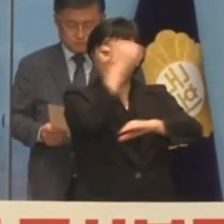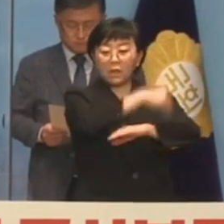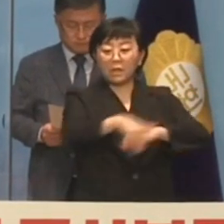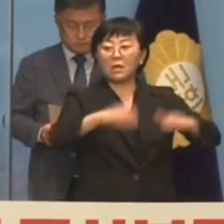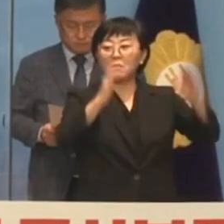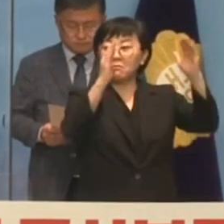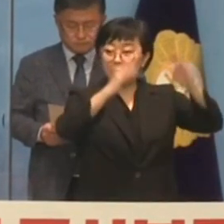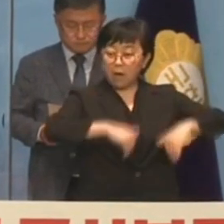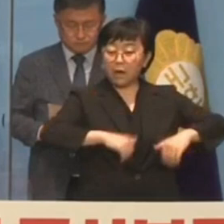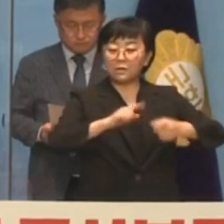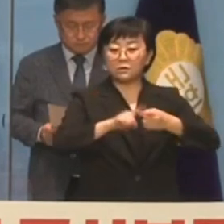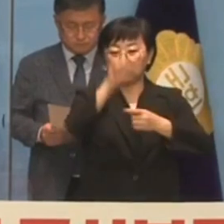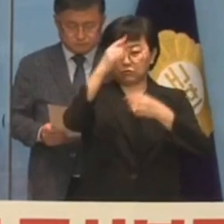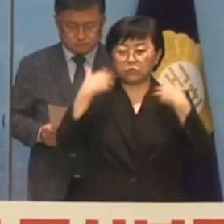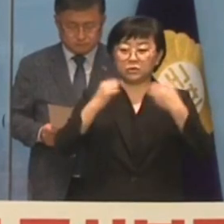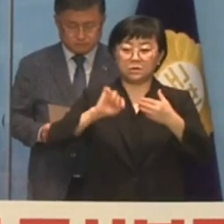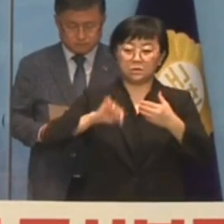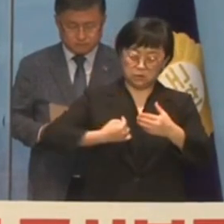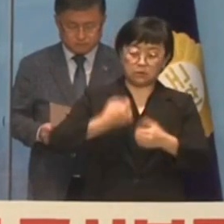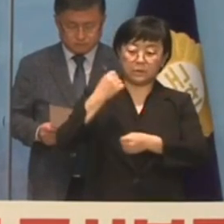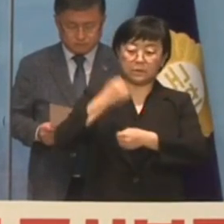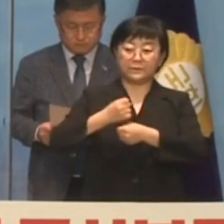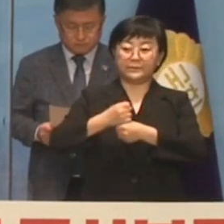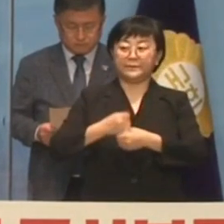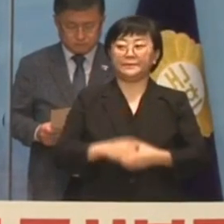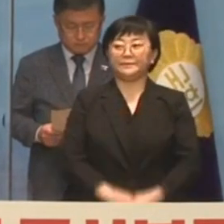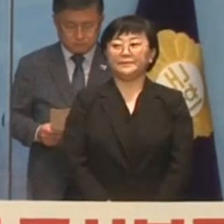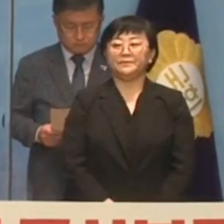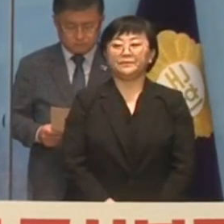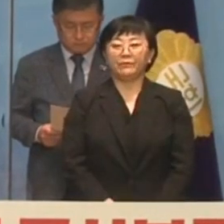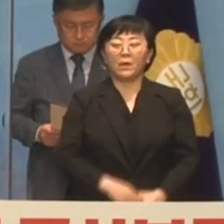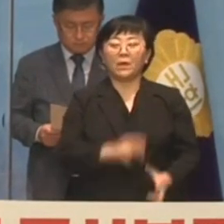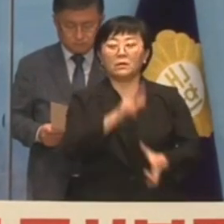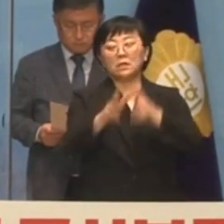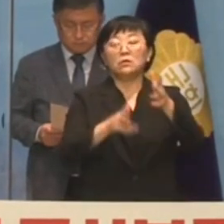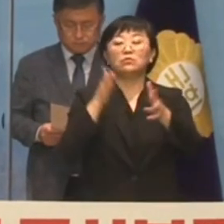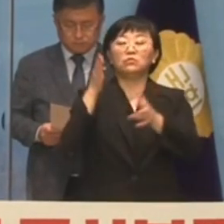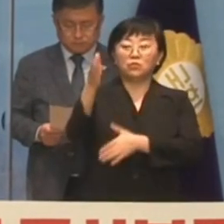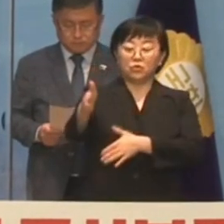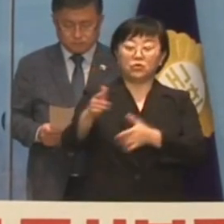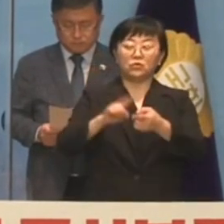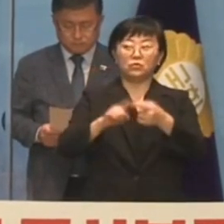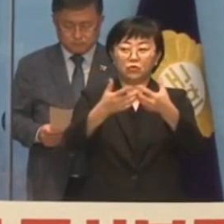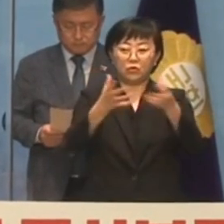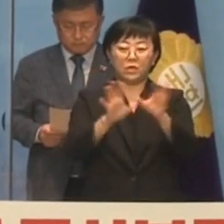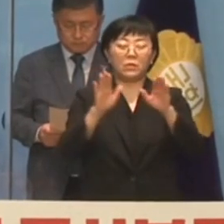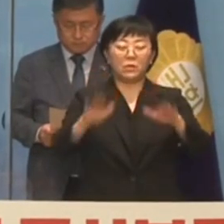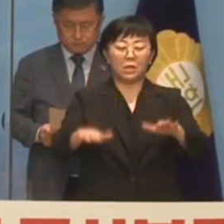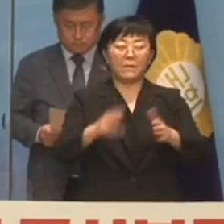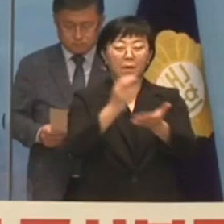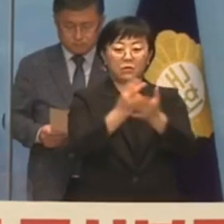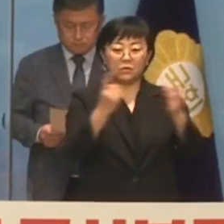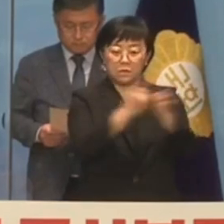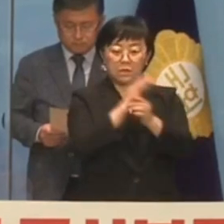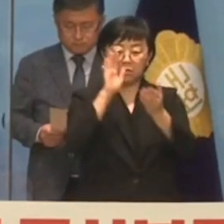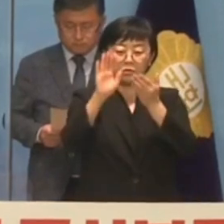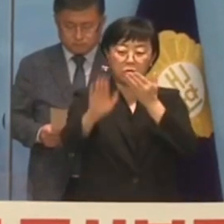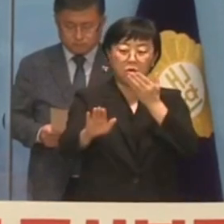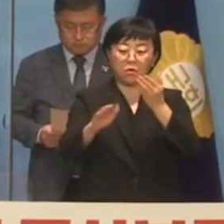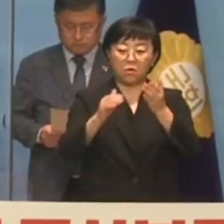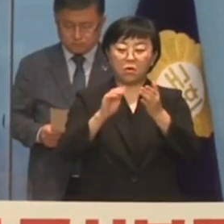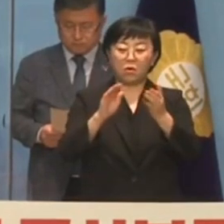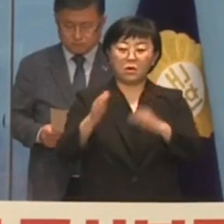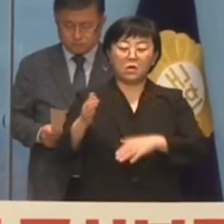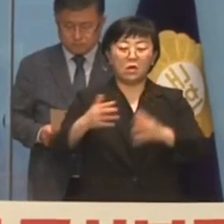위기를 정부 스스로 자초한 것이다. 산업부는 이번 규칙 개정